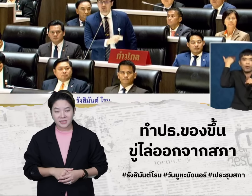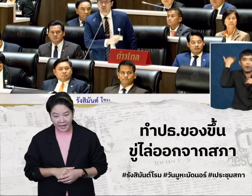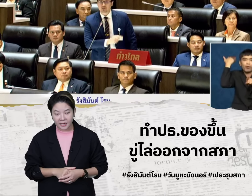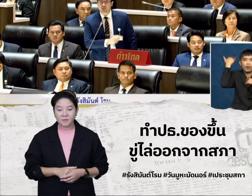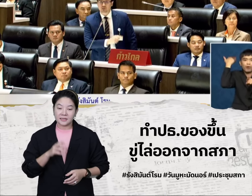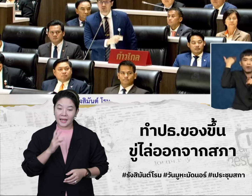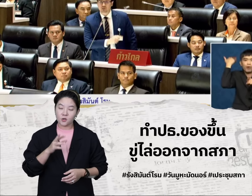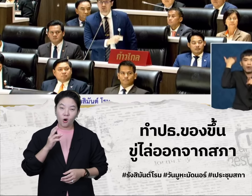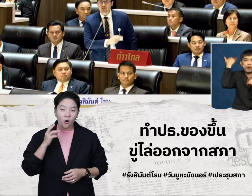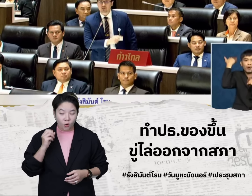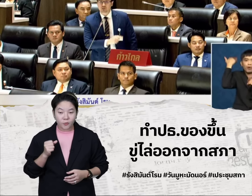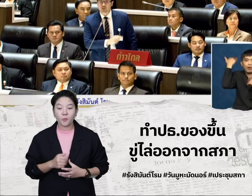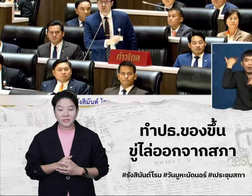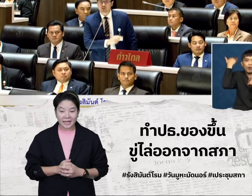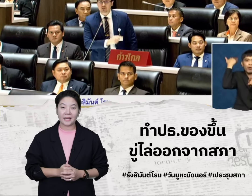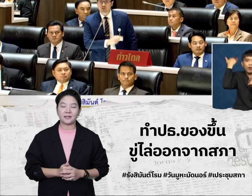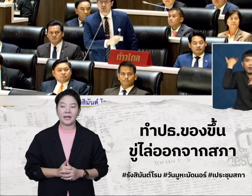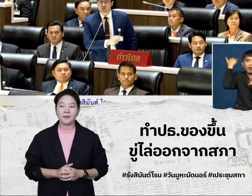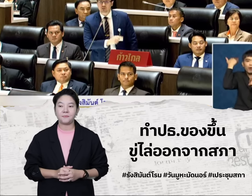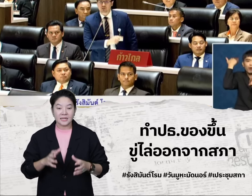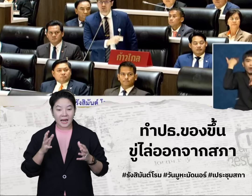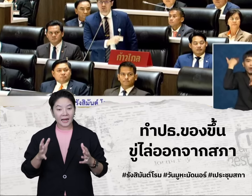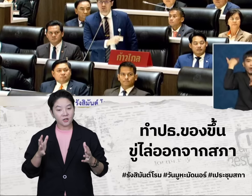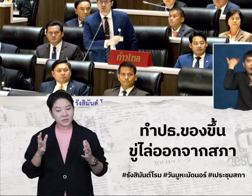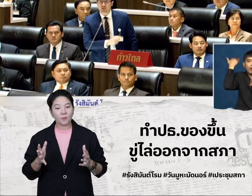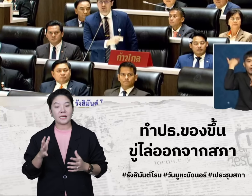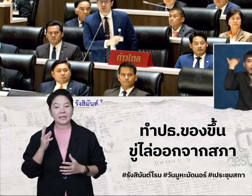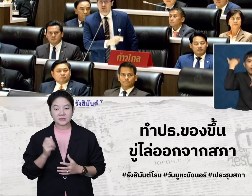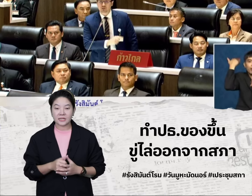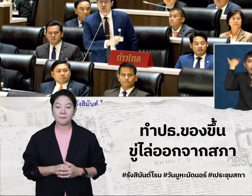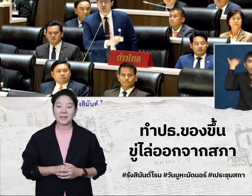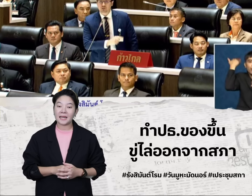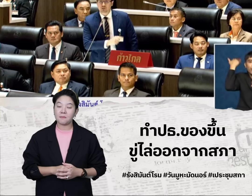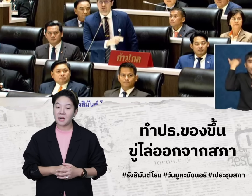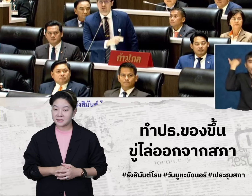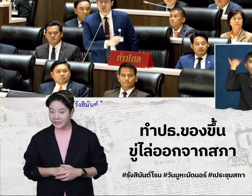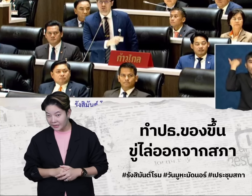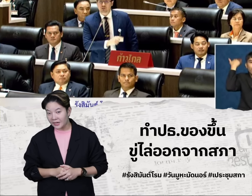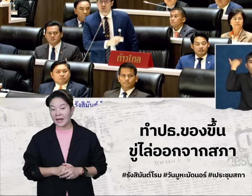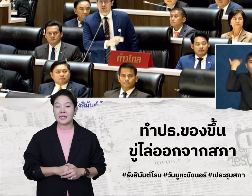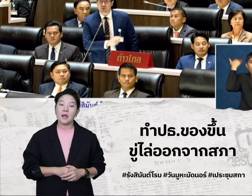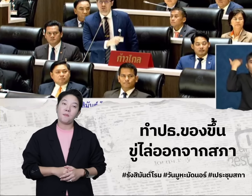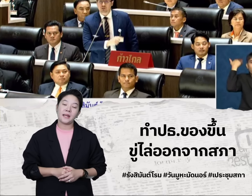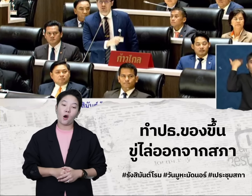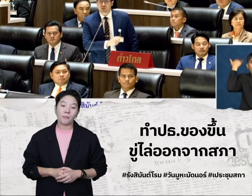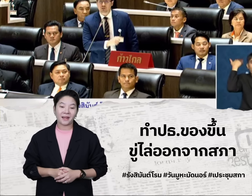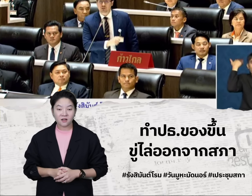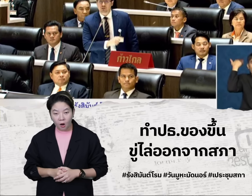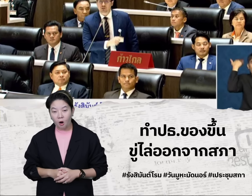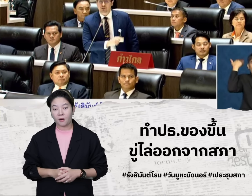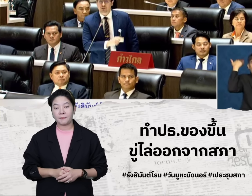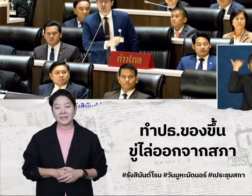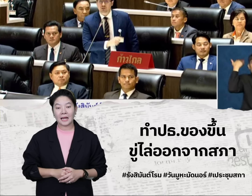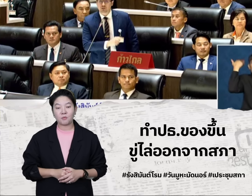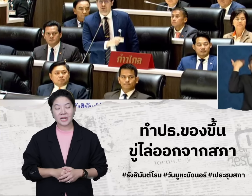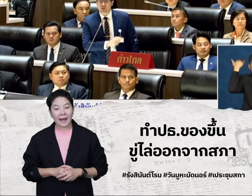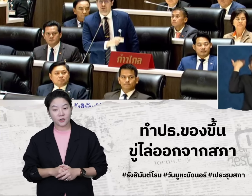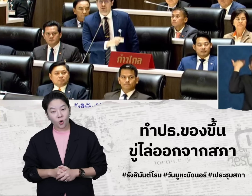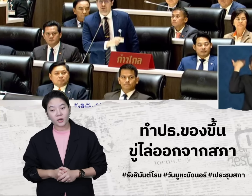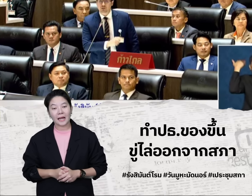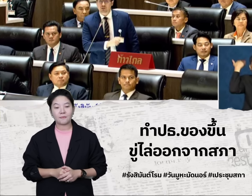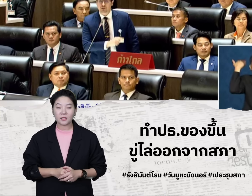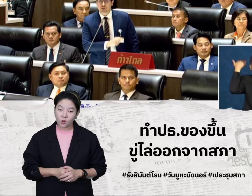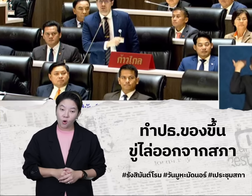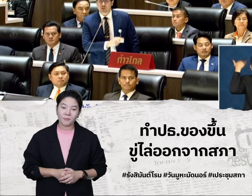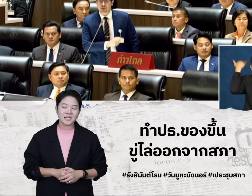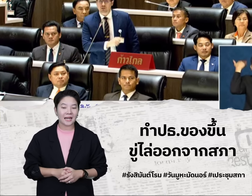อยู่ห้องพิเศษแต่อยู่ห้องควบคุมพิเศษนะฮะอยากให้เข้าใจว่านายทักษิณเนี่ยไม่ได้ละเมิดสิทธิ์ใครไม่ได้ออกไปข้างนอกเป็นการบริหารโ